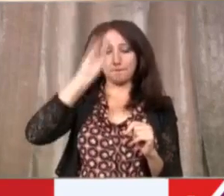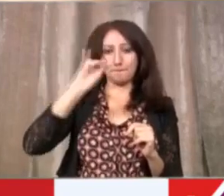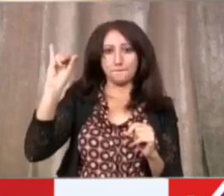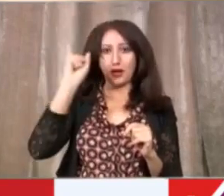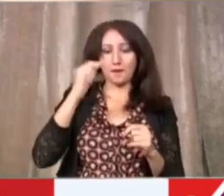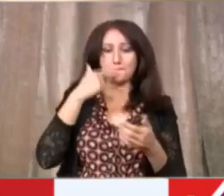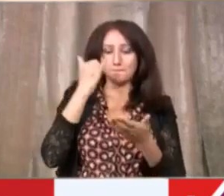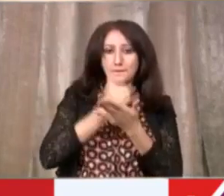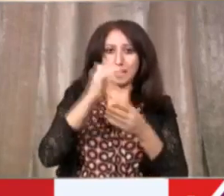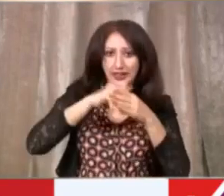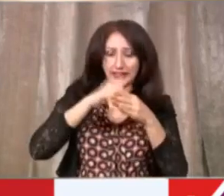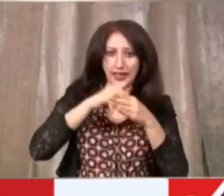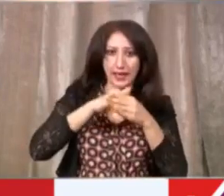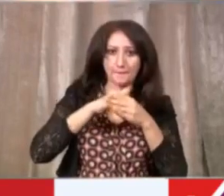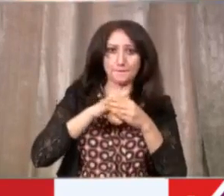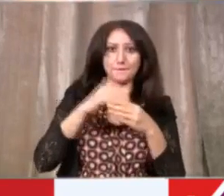للانتخابات